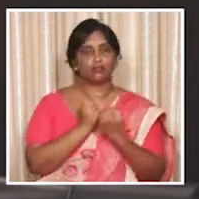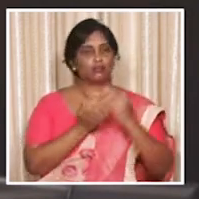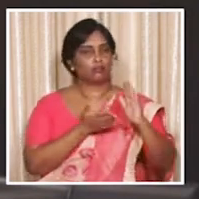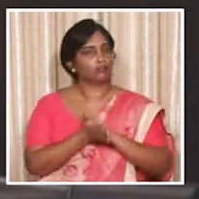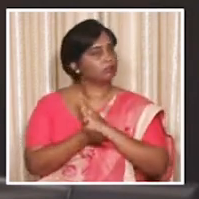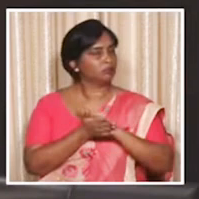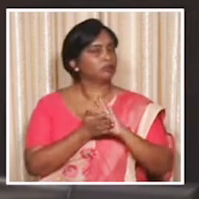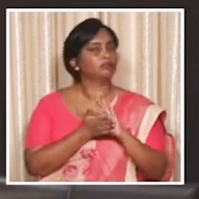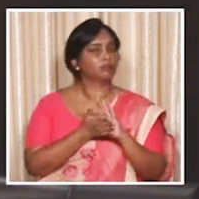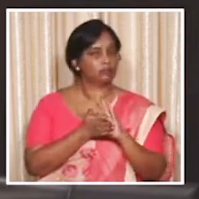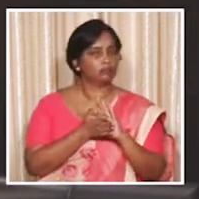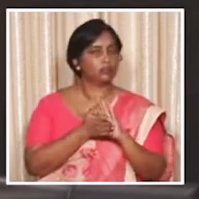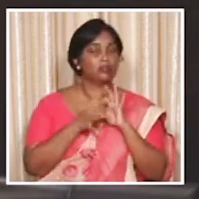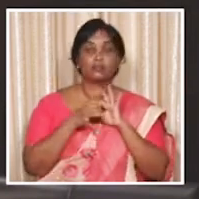නිසි